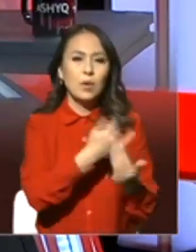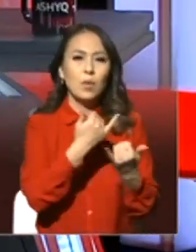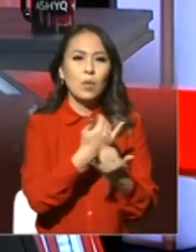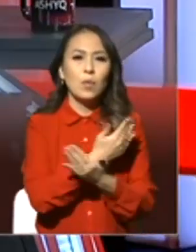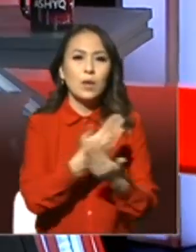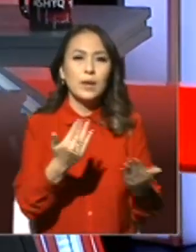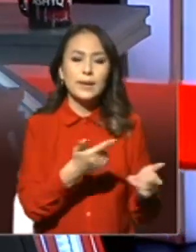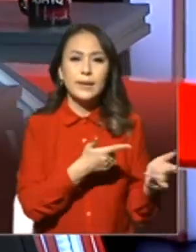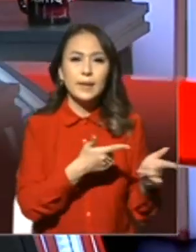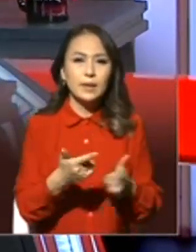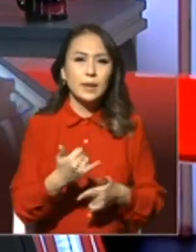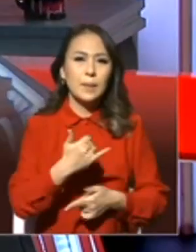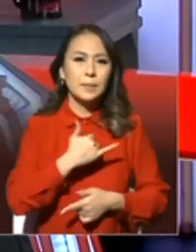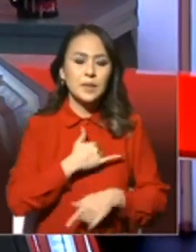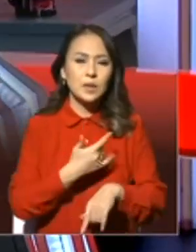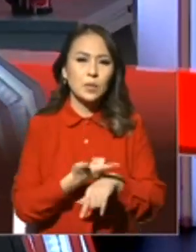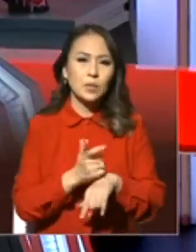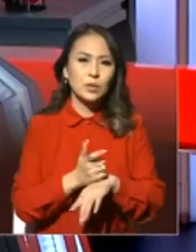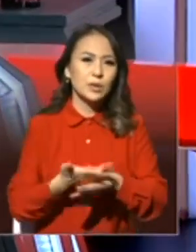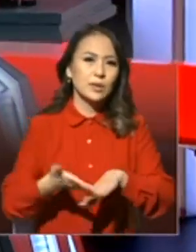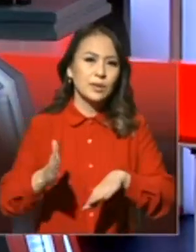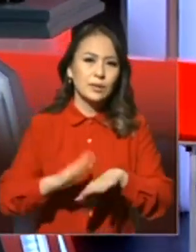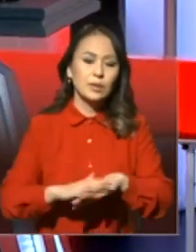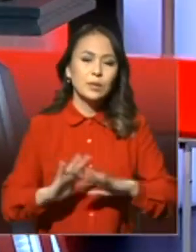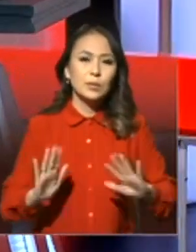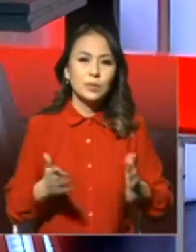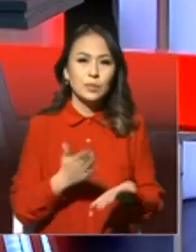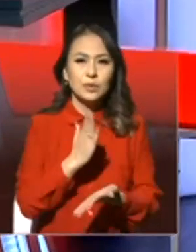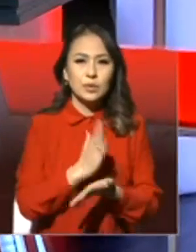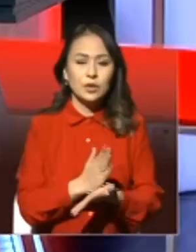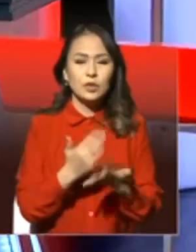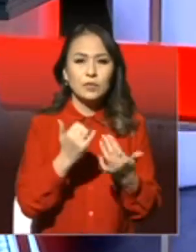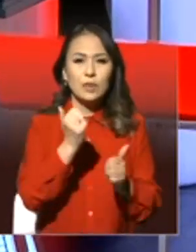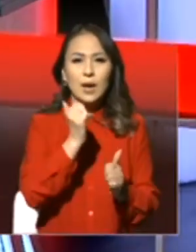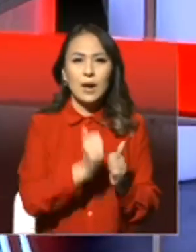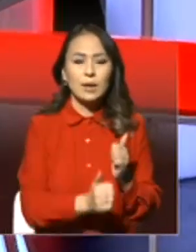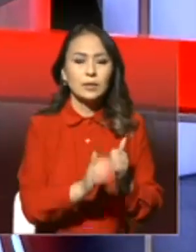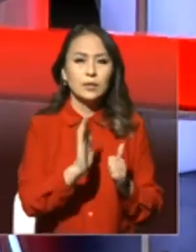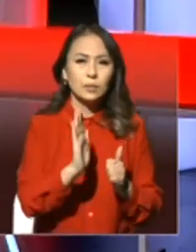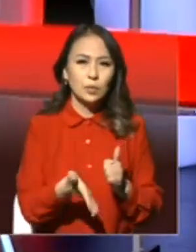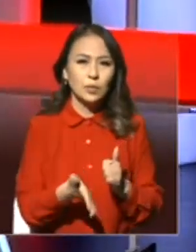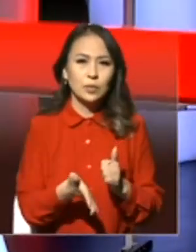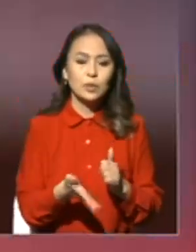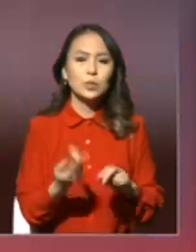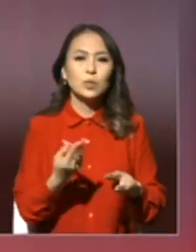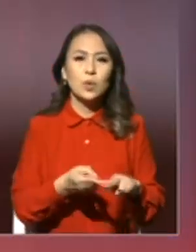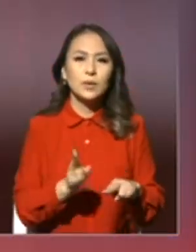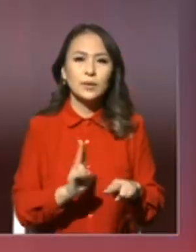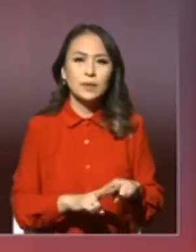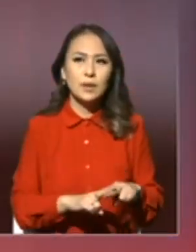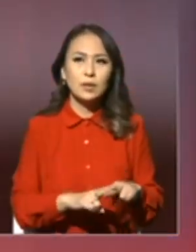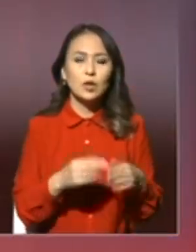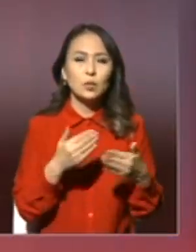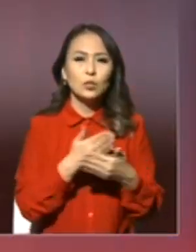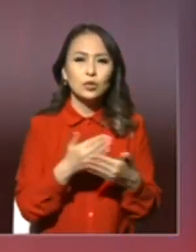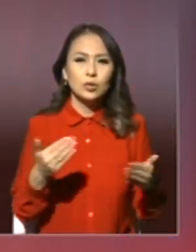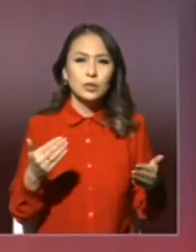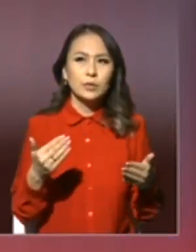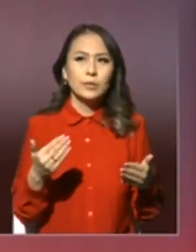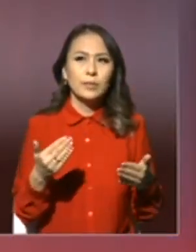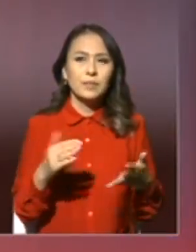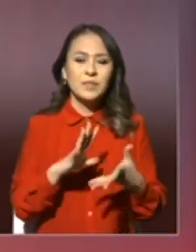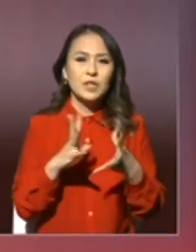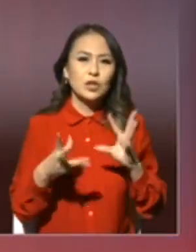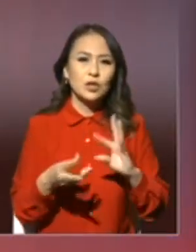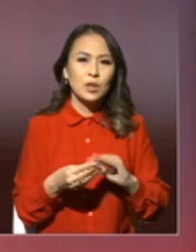дайындығы бізде өте қиын жағдайда орын алды, солардың әрқайсысы әсер етеді. Сондықтан бұл жерде жаңағы